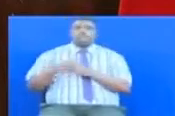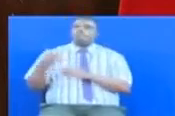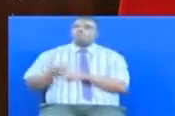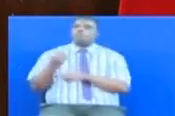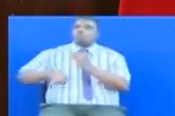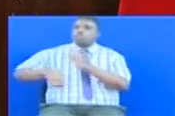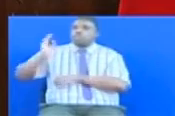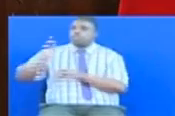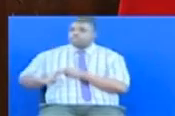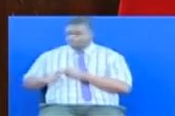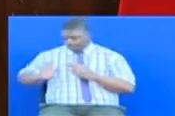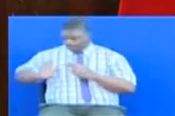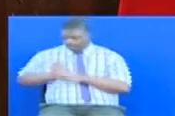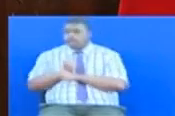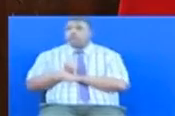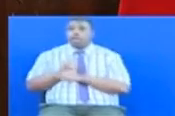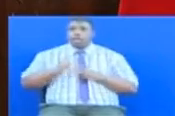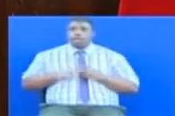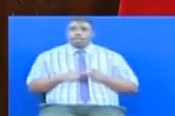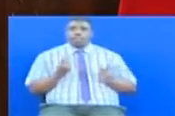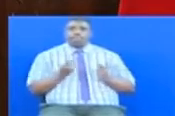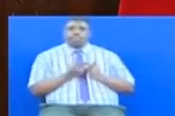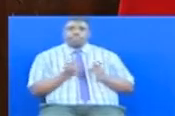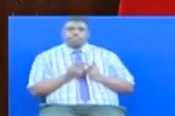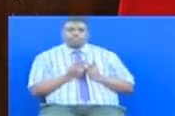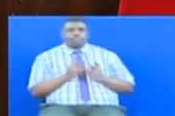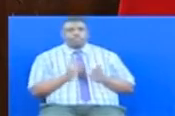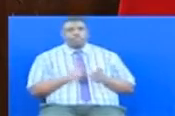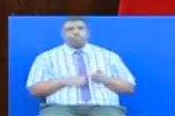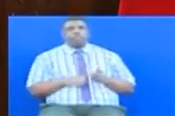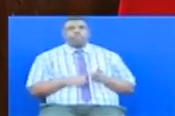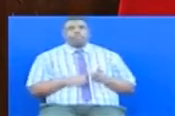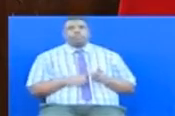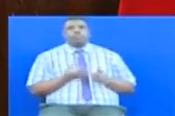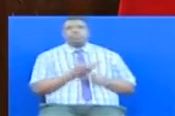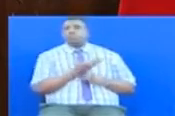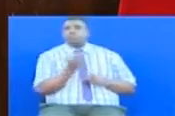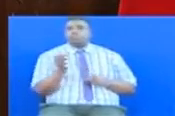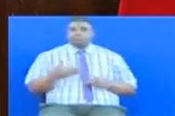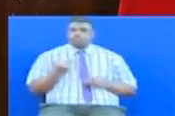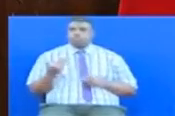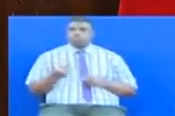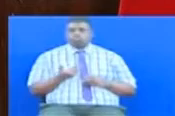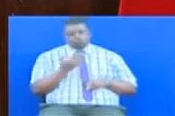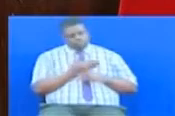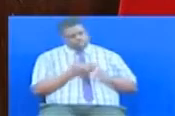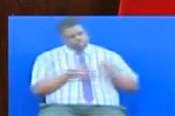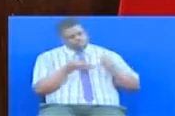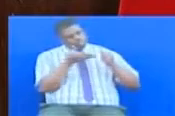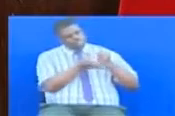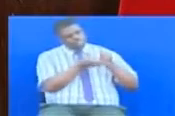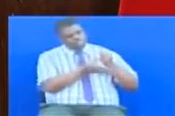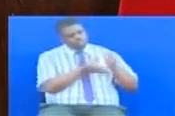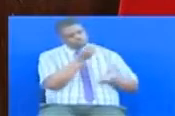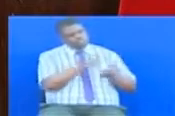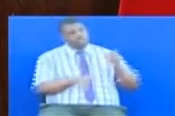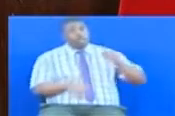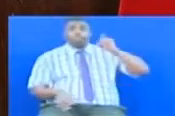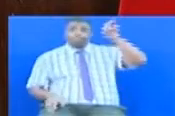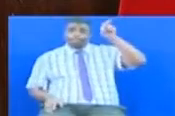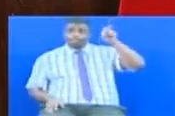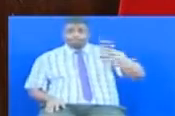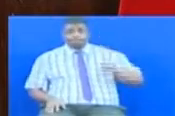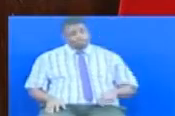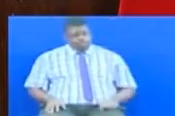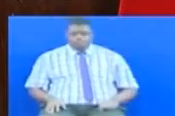ambacho walikuwa wanapata. Lakini kuna wengine wameopti kujenga machinjio kama kule Dar es Salaam Vingunguti. Kuna